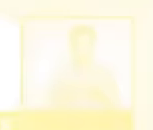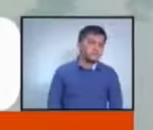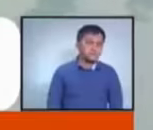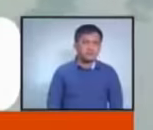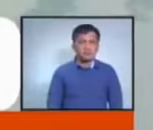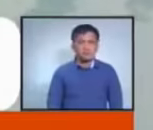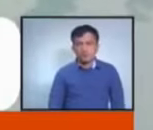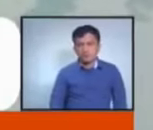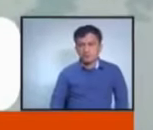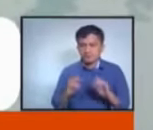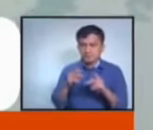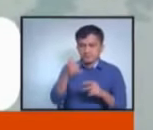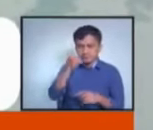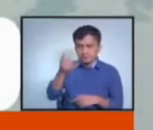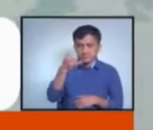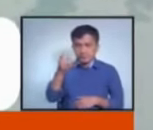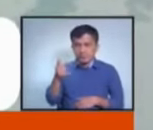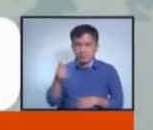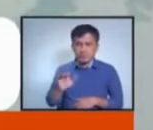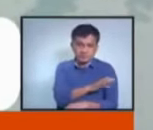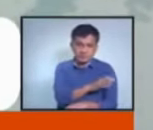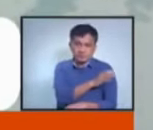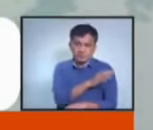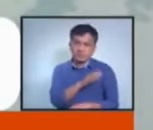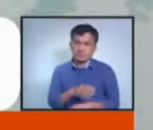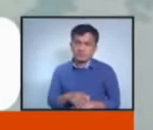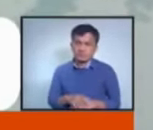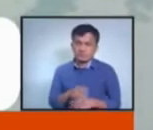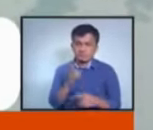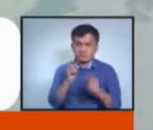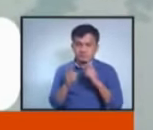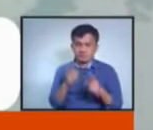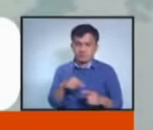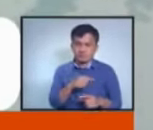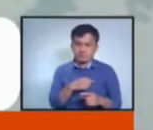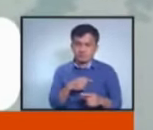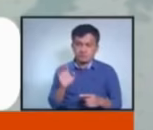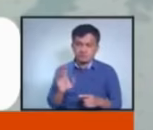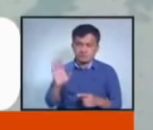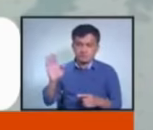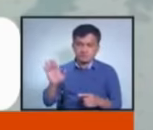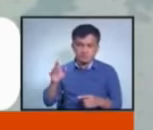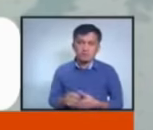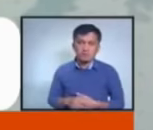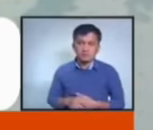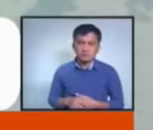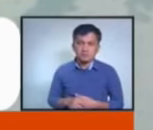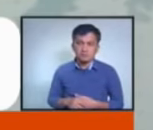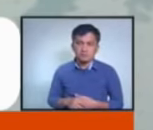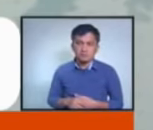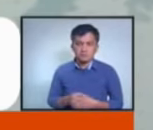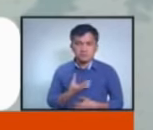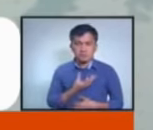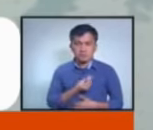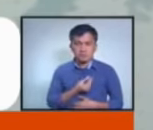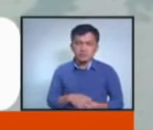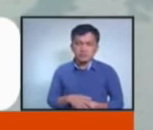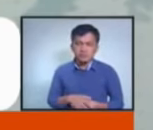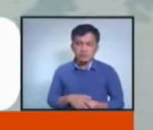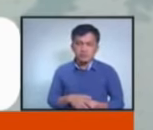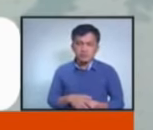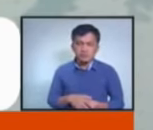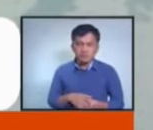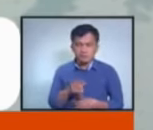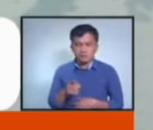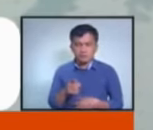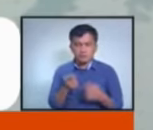eh. Tinatawagan po namin yung kanyang clinic at nakausap po namin yung kanya pong secretary. Natatakot na ho magsalita.